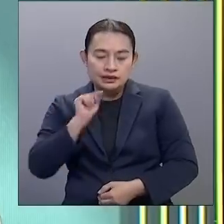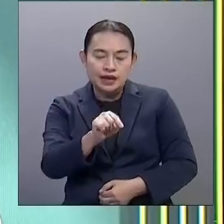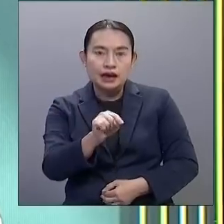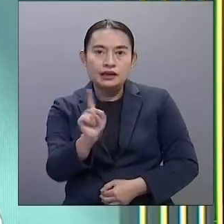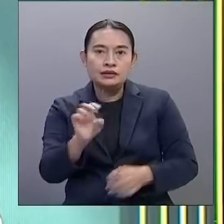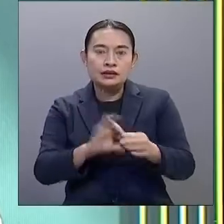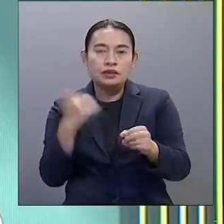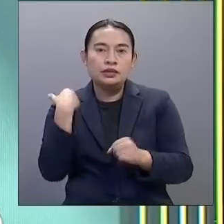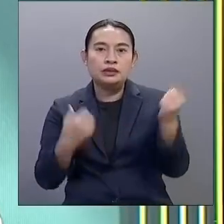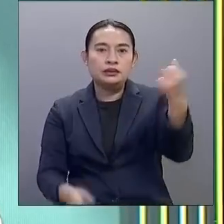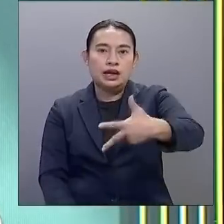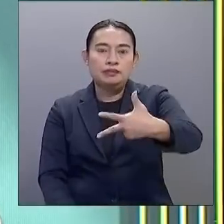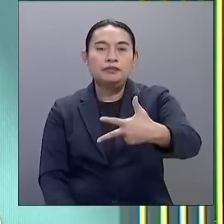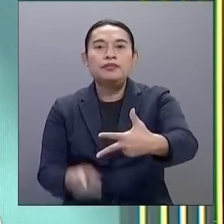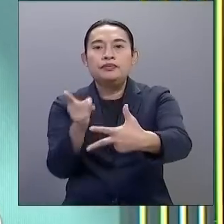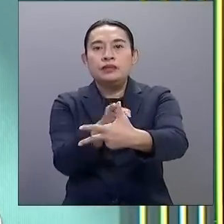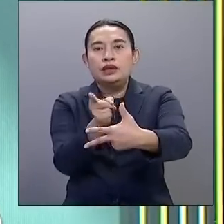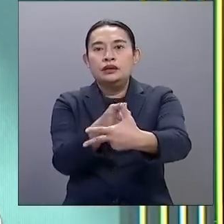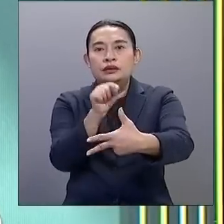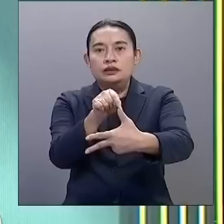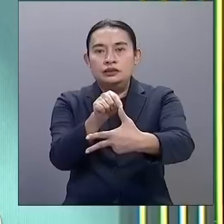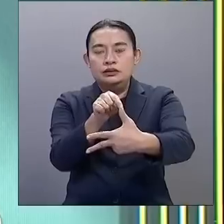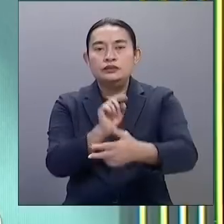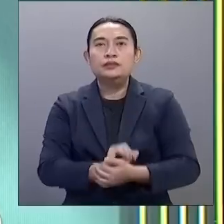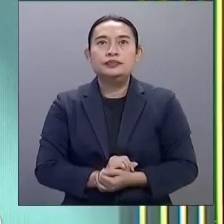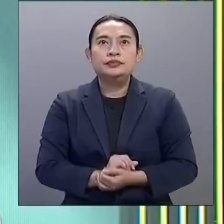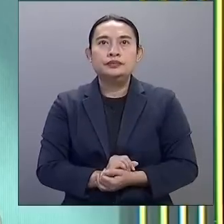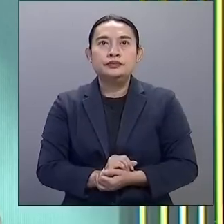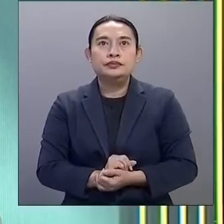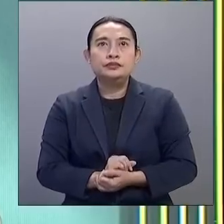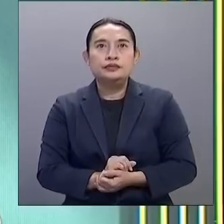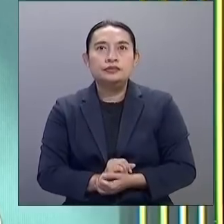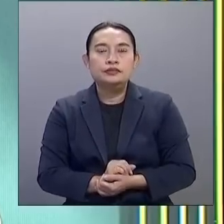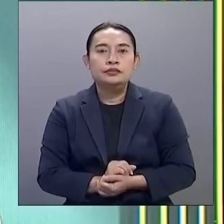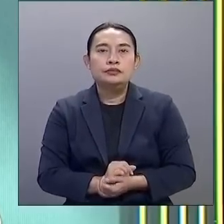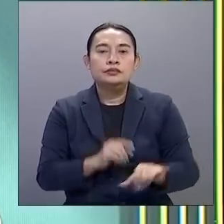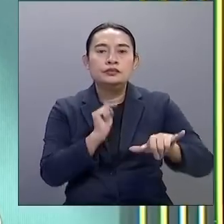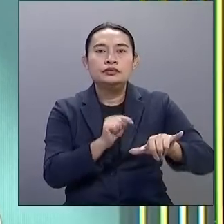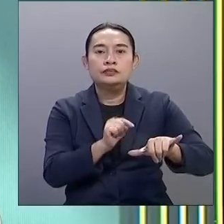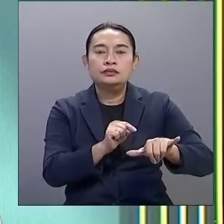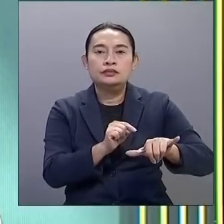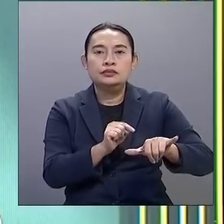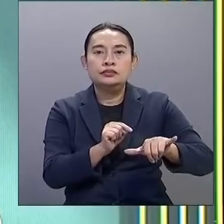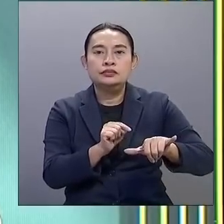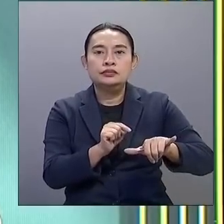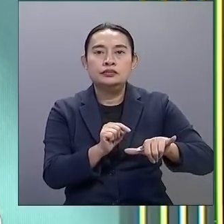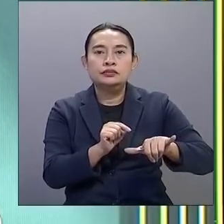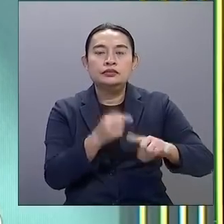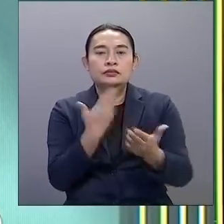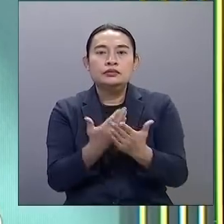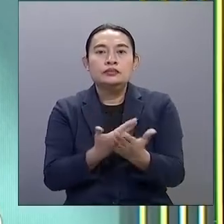ให้3ส่วน ครับ ส่วนที่1ครับเป็นส่วนที่ราคาหรือมูลค่าของสัตว์นั้นนะ